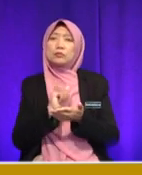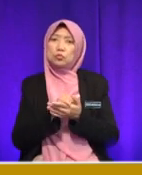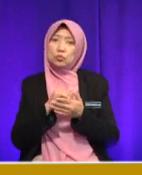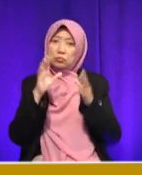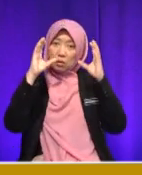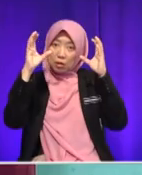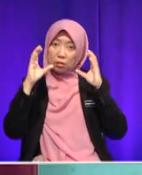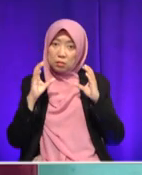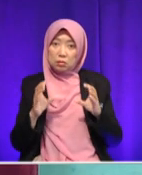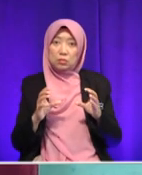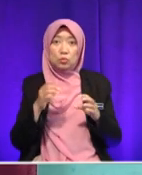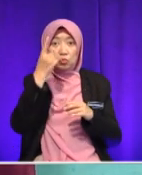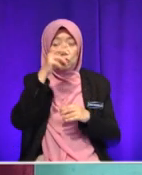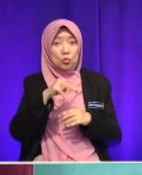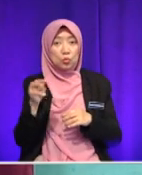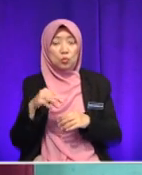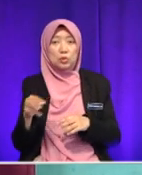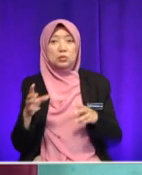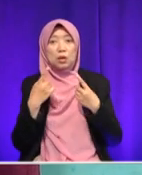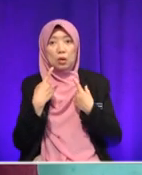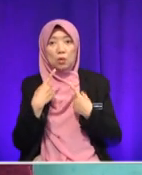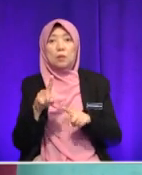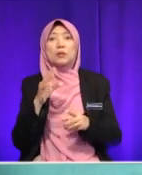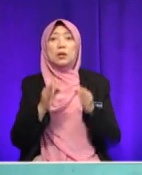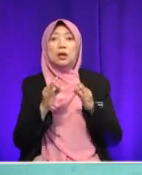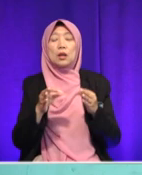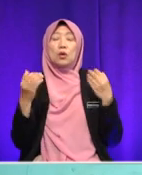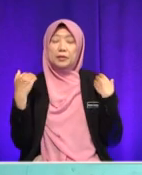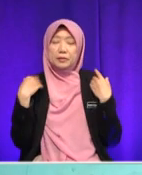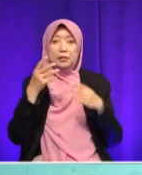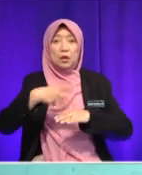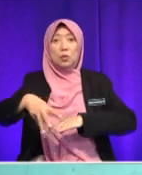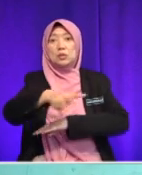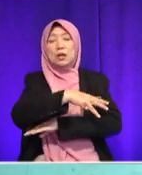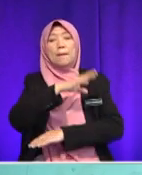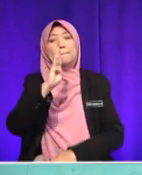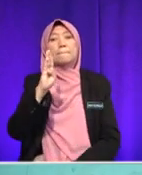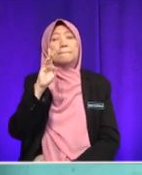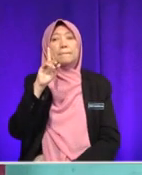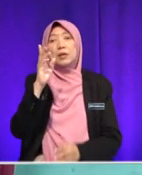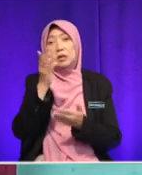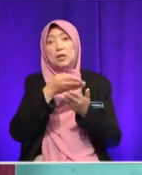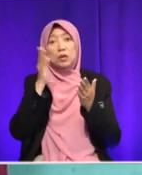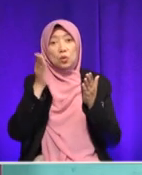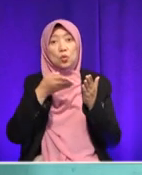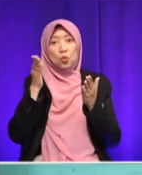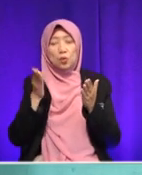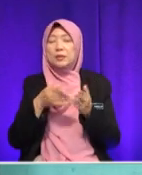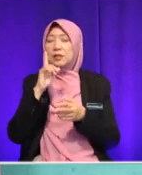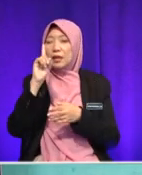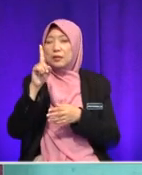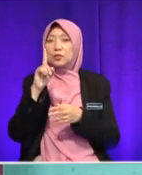tips untuk murid-murid di luar sana, ya, kalau ada perkataan kawasan berlorek, ada satu operasi yang anda akan